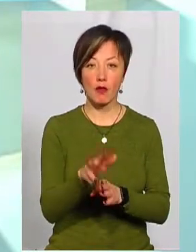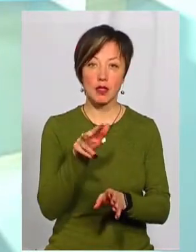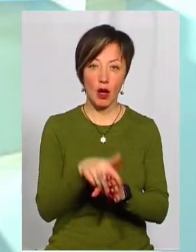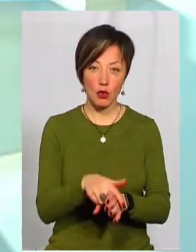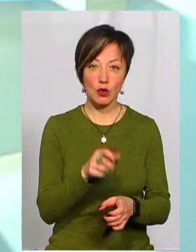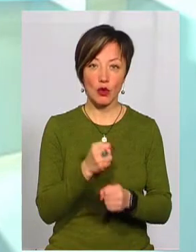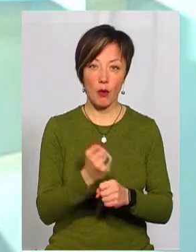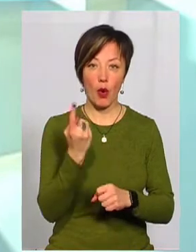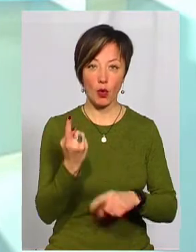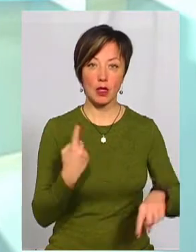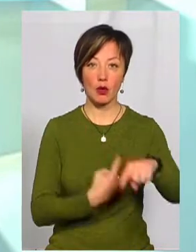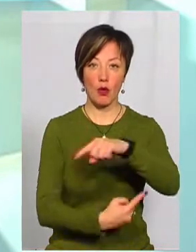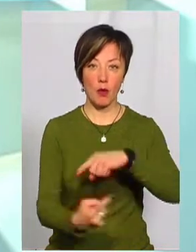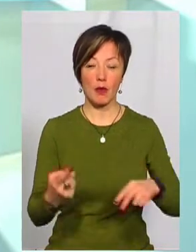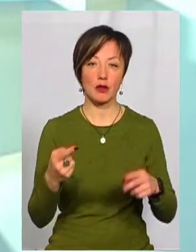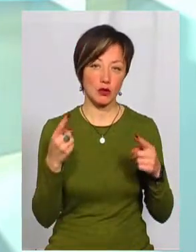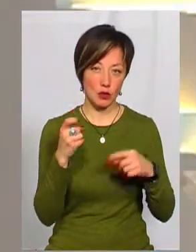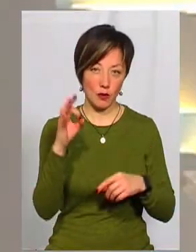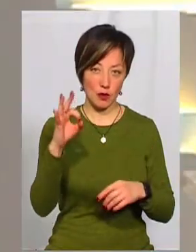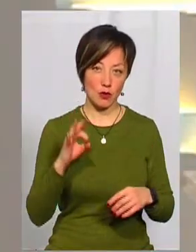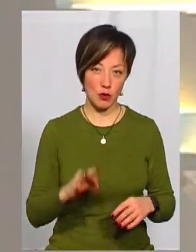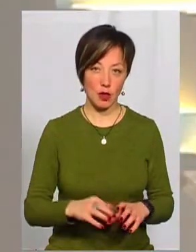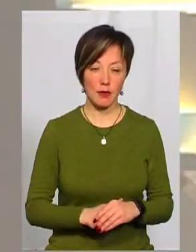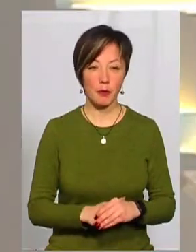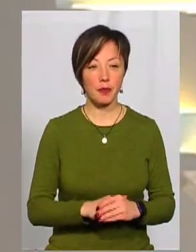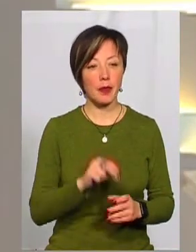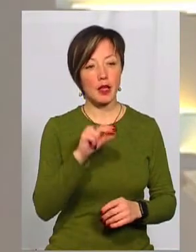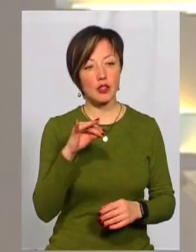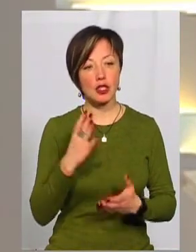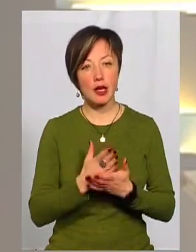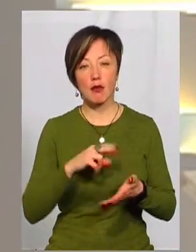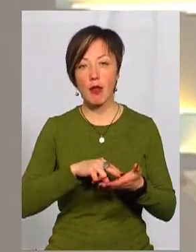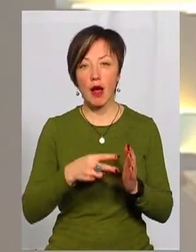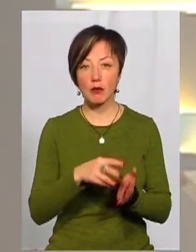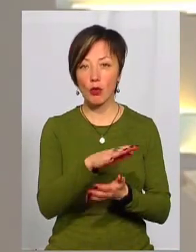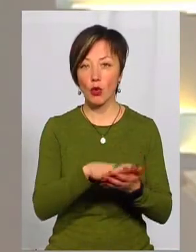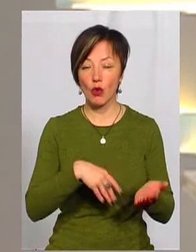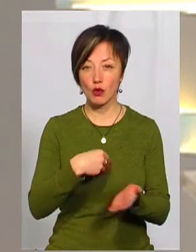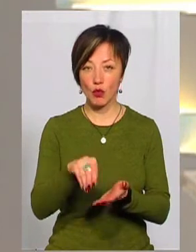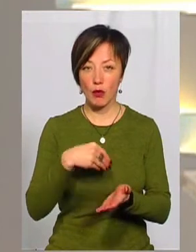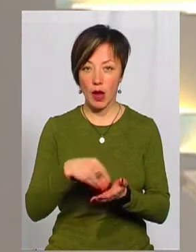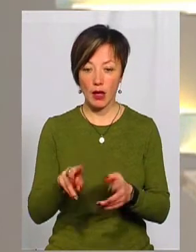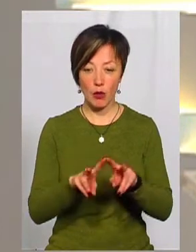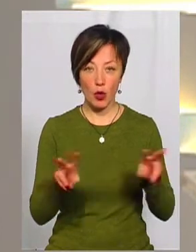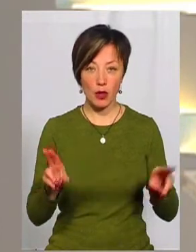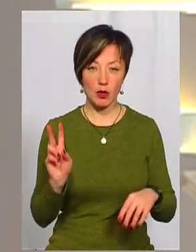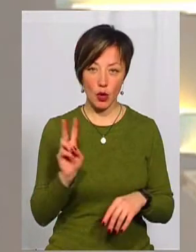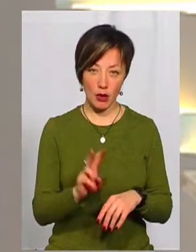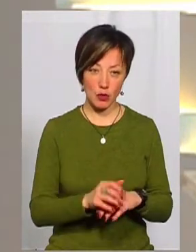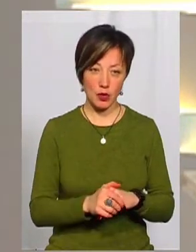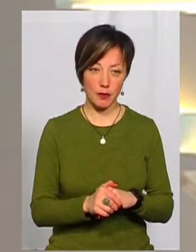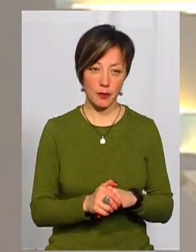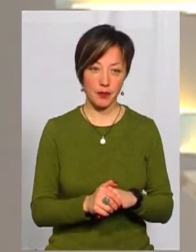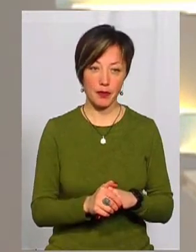загрузці вони зроблять один оберт безперечно. Чи є у планах продовжити закупляти подібні тролейбуси, чи такі